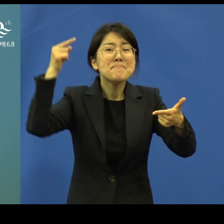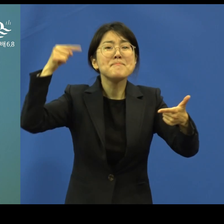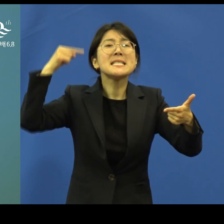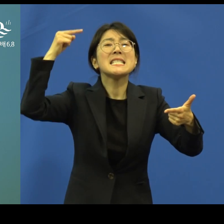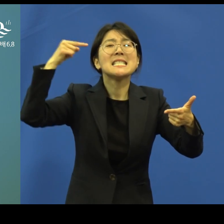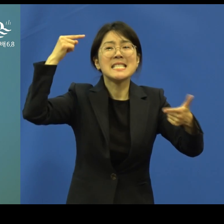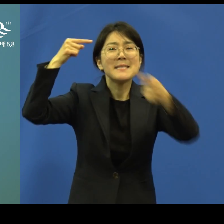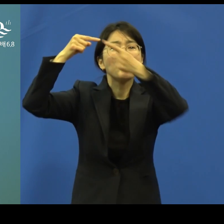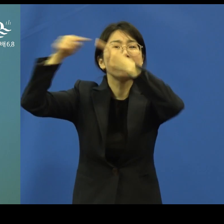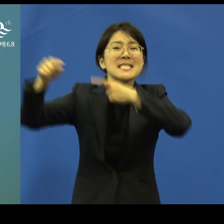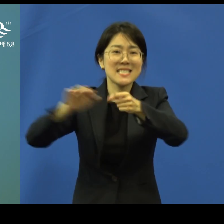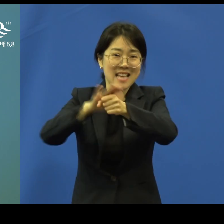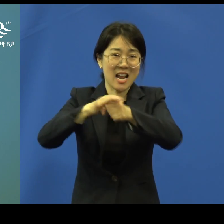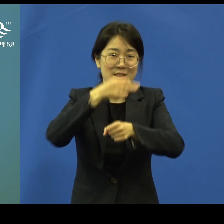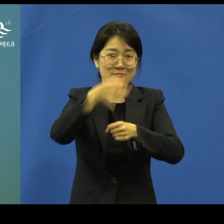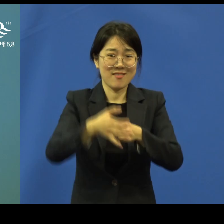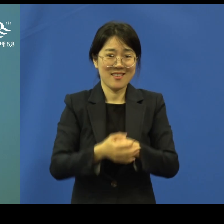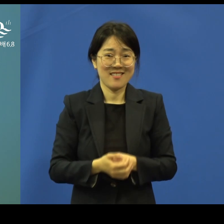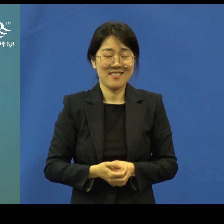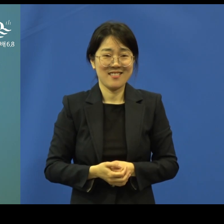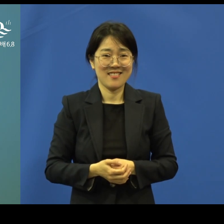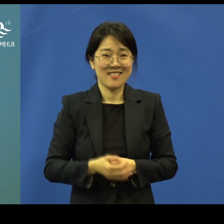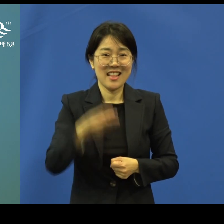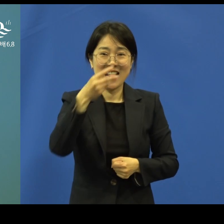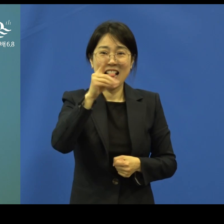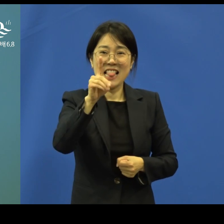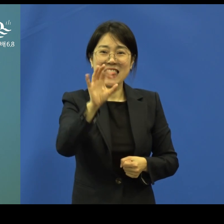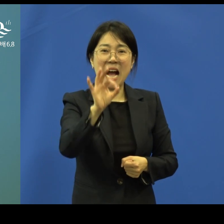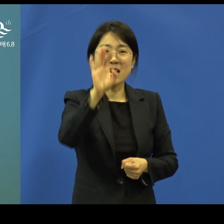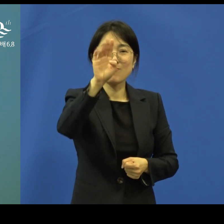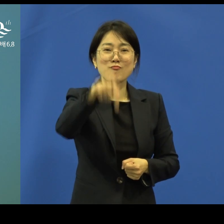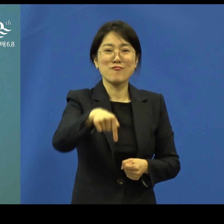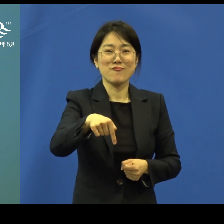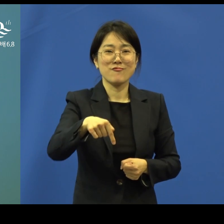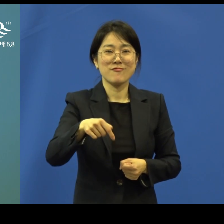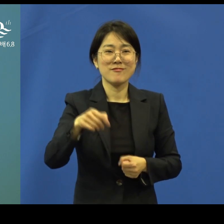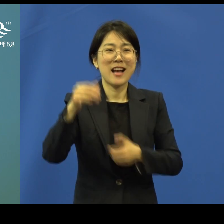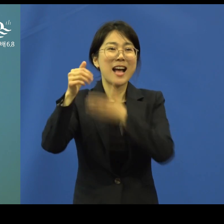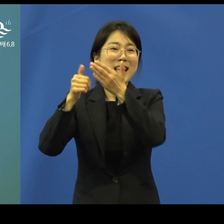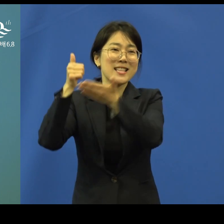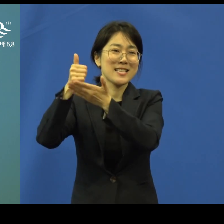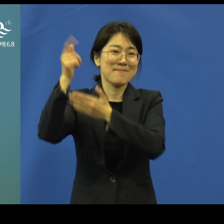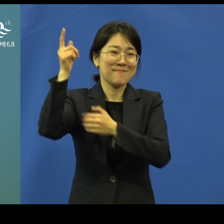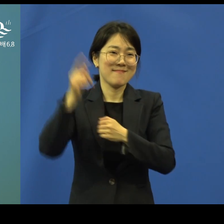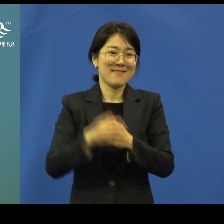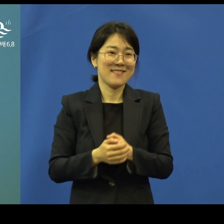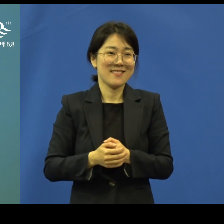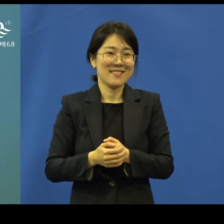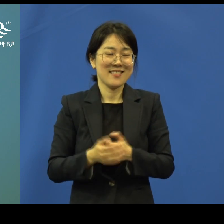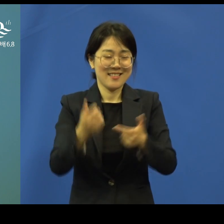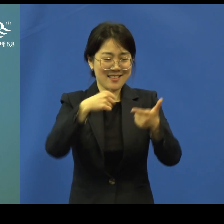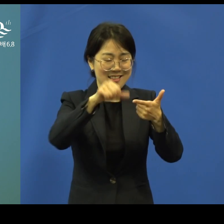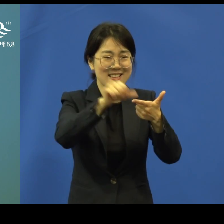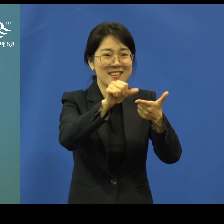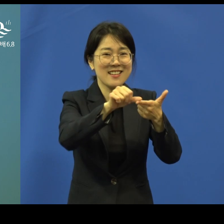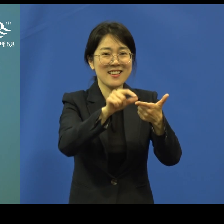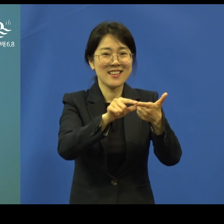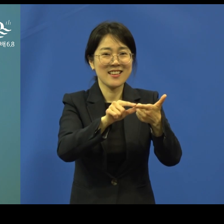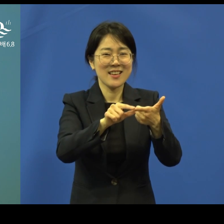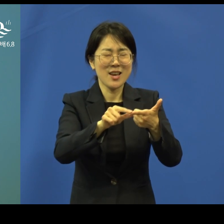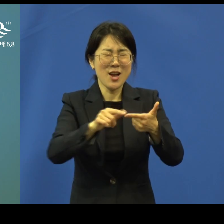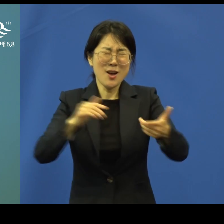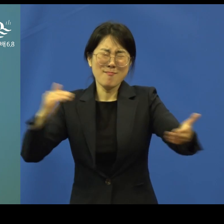그래서 여러분, 팀 켈러는 탕부 하나님이라고. 아버지가 탕부야, 탕부. 탕자의 그 아버지가